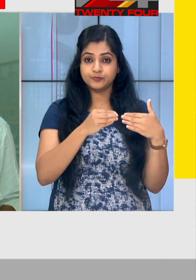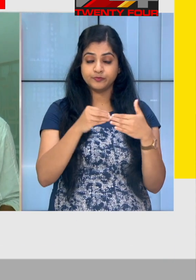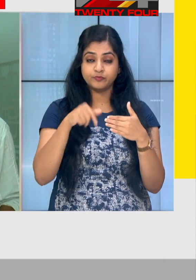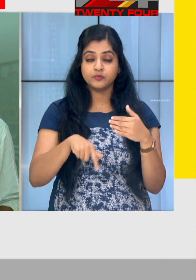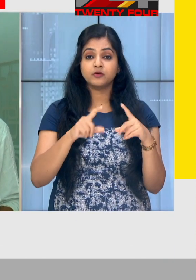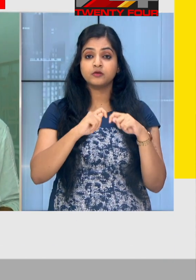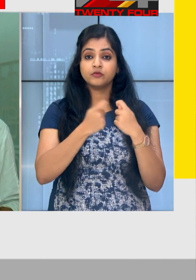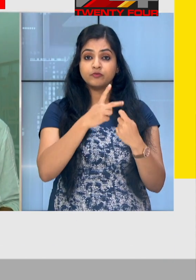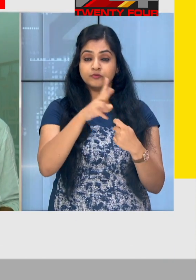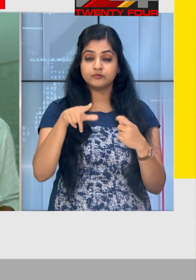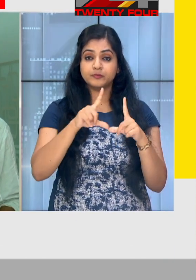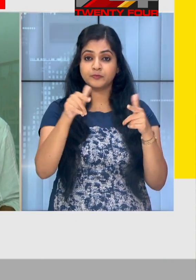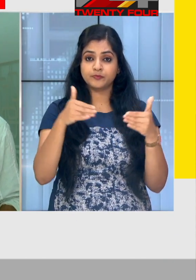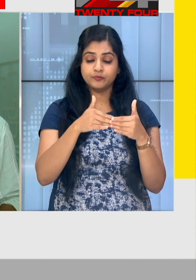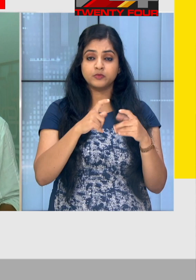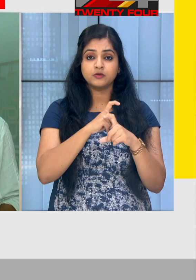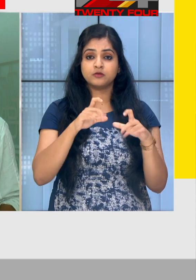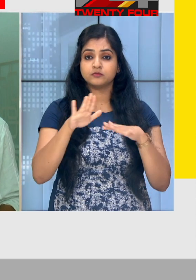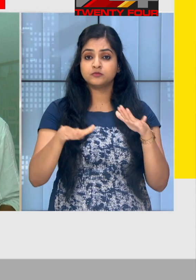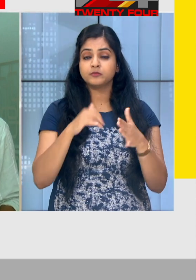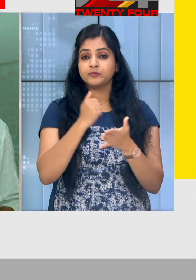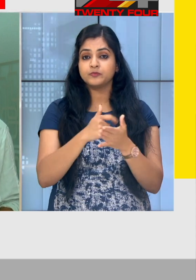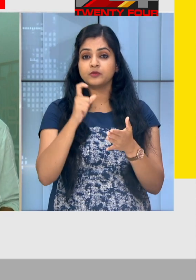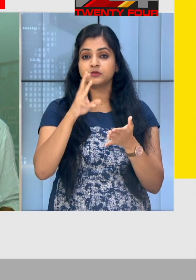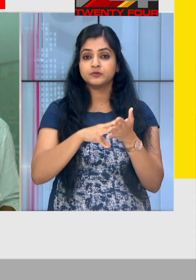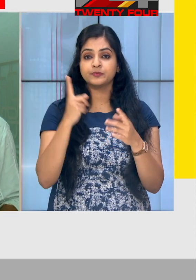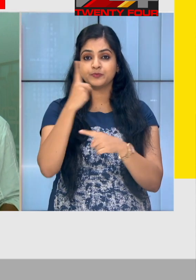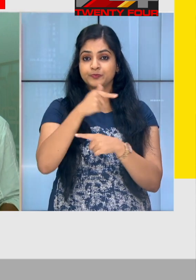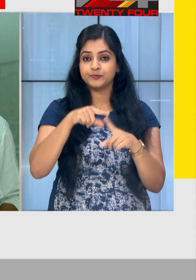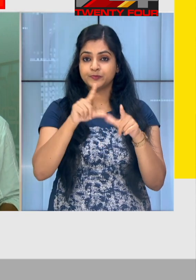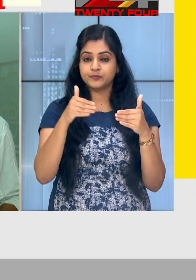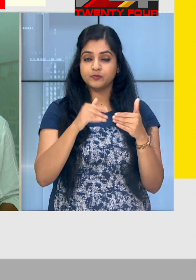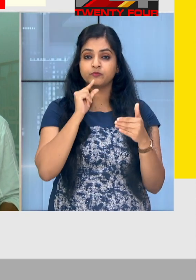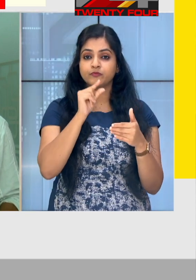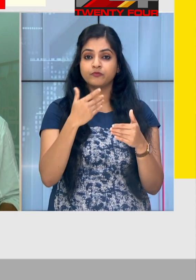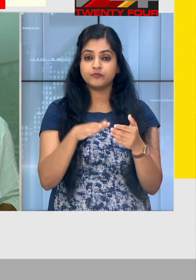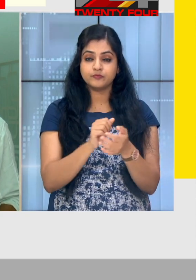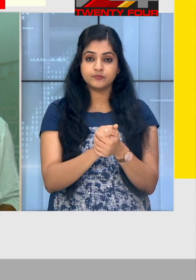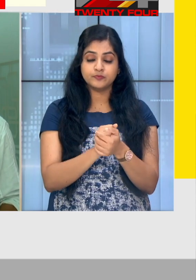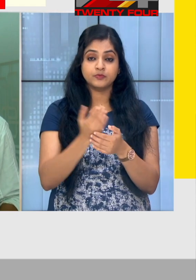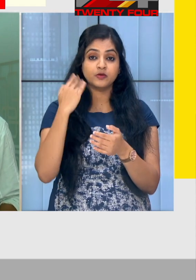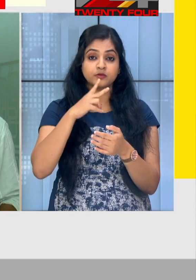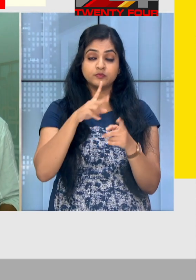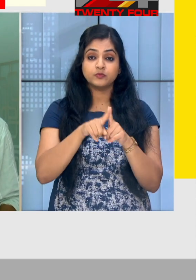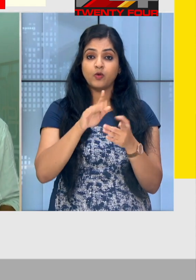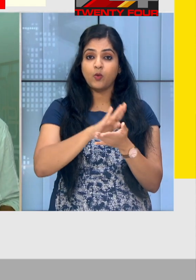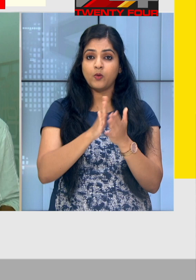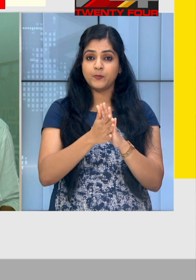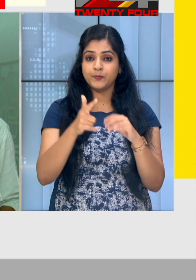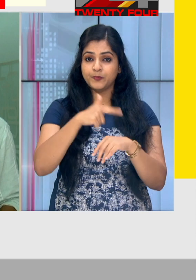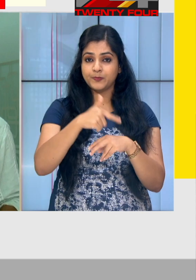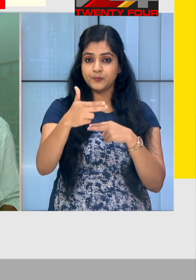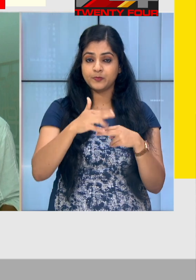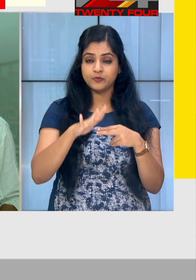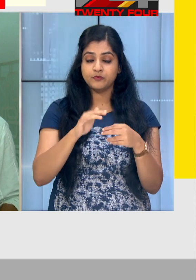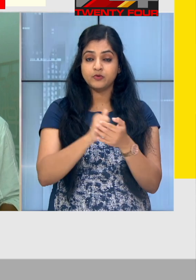ഇക്കാര്യത്തിൽ കൃത്യമായ നടപടി സ്വീകരിക്കണമെന്നും മുഖ്യമന്ത്രി ഇന്ന് ചേർന്ന ഉന്നതതല യോഗത്തിൽ നിർദ്ദേശം നൽകിയിട്ടുണ്ട്. ഗൂഗിൾ സൂചിപ്പിച്ചതുപോലെ തന്നെ ഓണക്കാലം ഉൾപ്പെടെയുള്ള കാര്യങ്ങൾ മുൻപിൽ